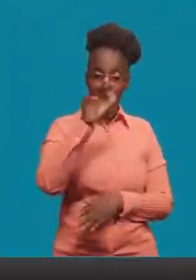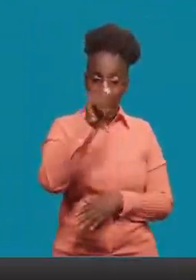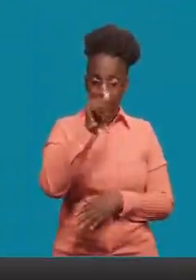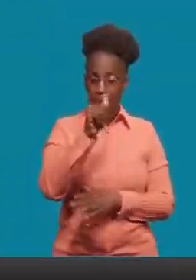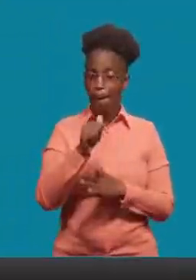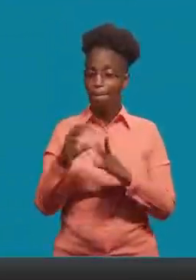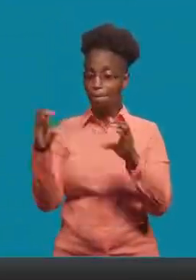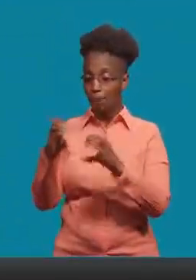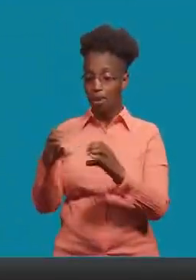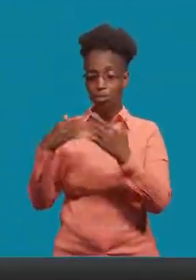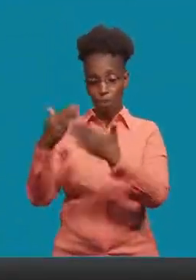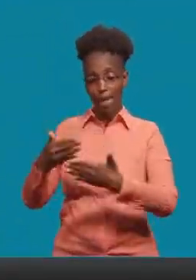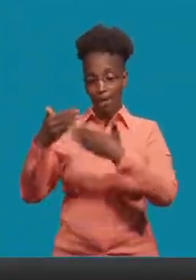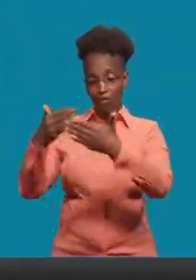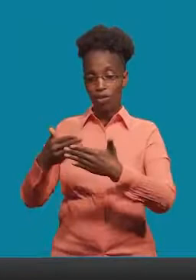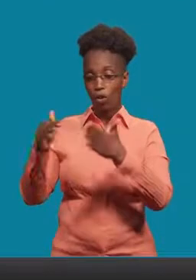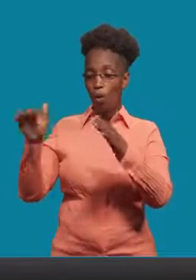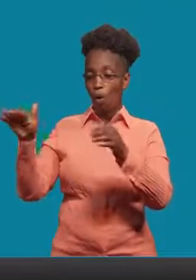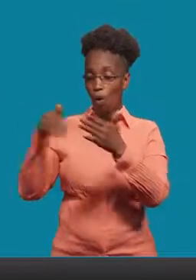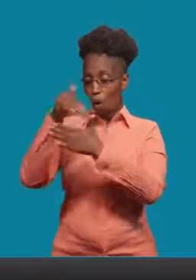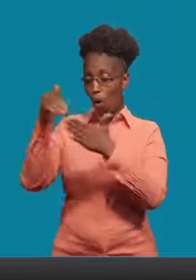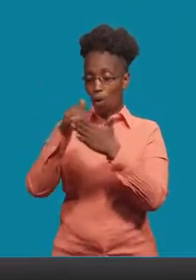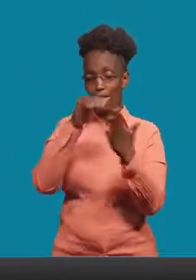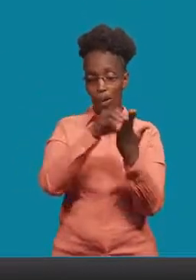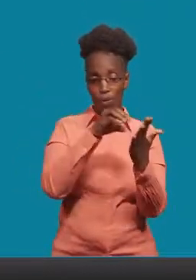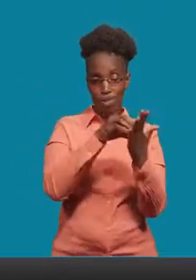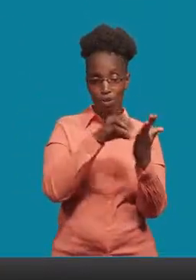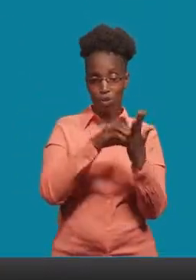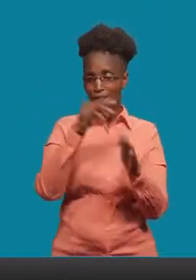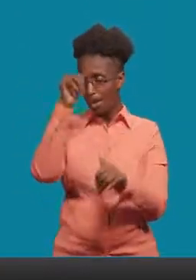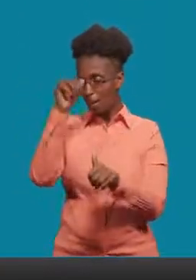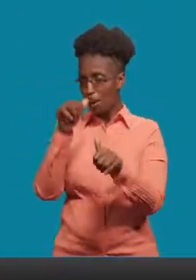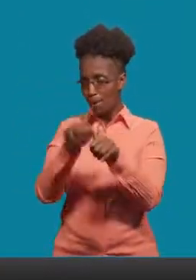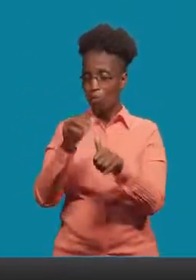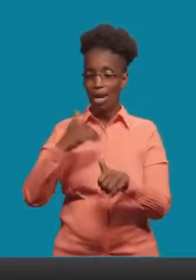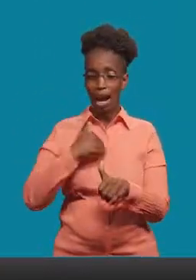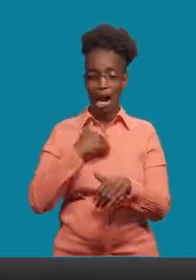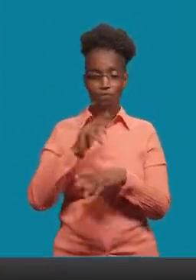kiti cha useneta. Mimi nataka tu niwaombe kitu kimoja, kwa sababu